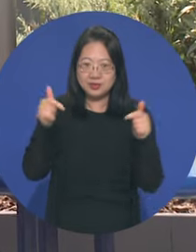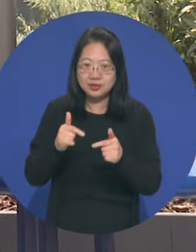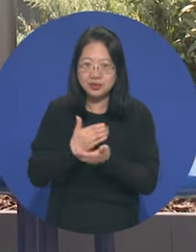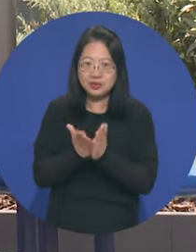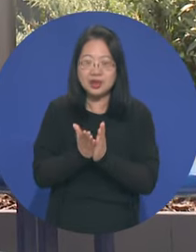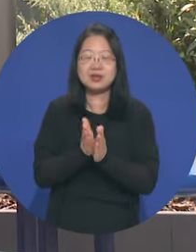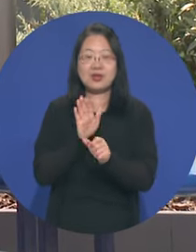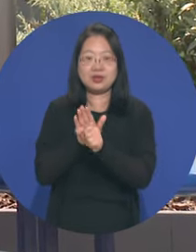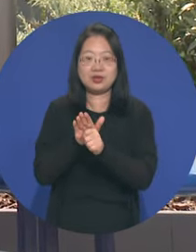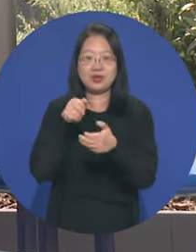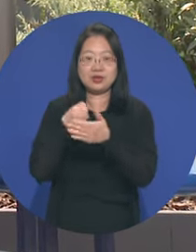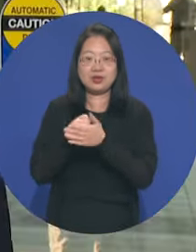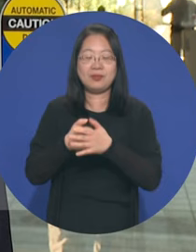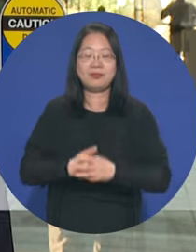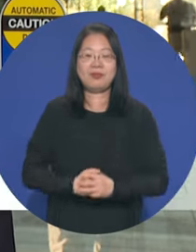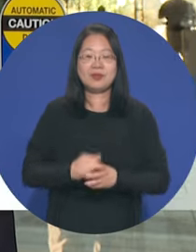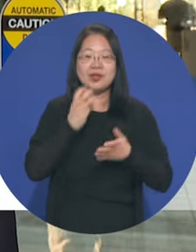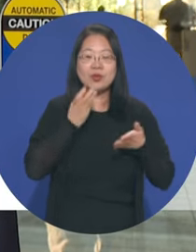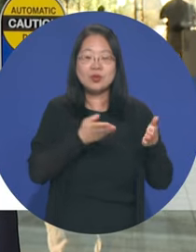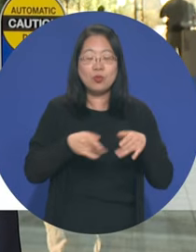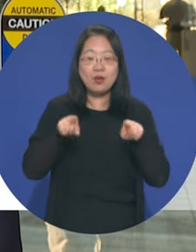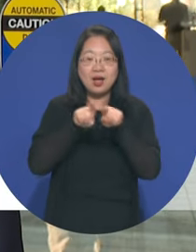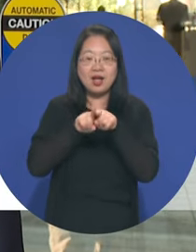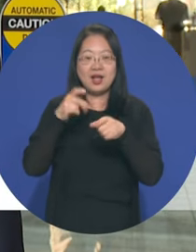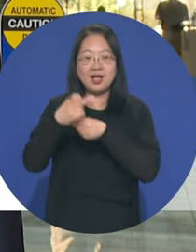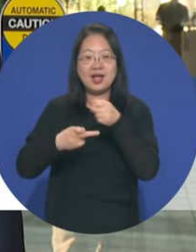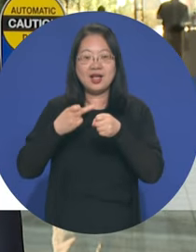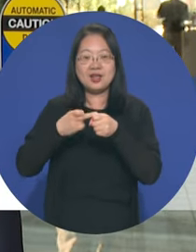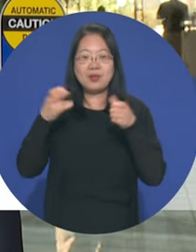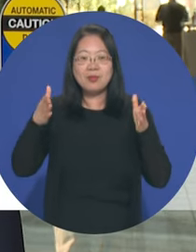등에서 협력하기로 했습니다. 우리 경기도와 함께